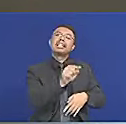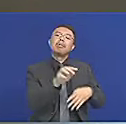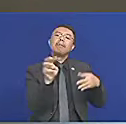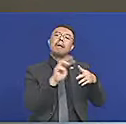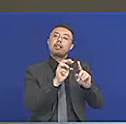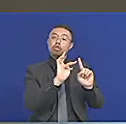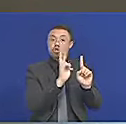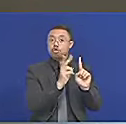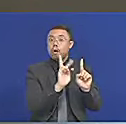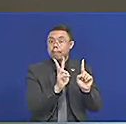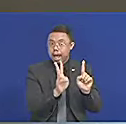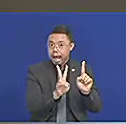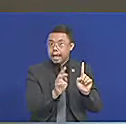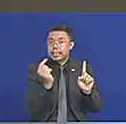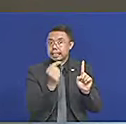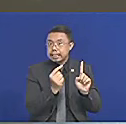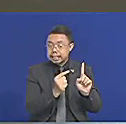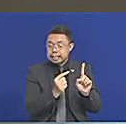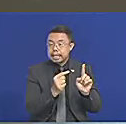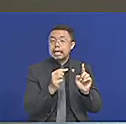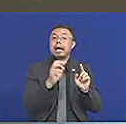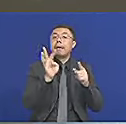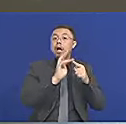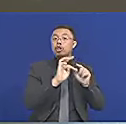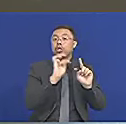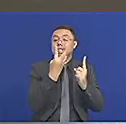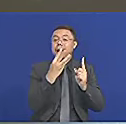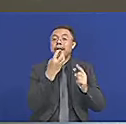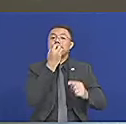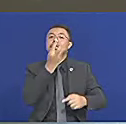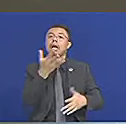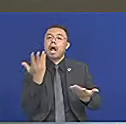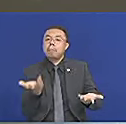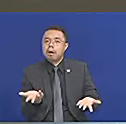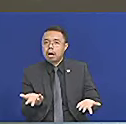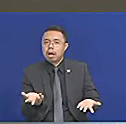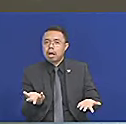Matius 12, Matius 13, itu bicara apa?